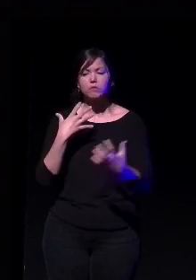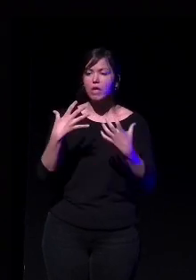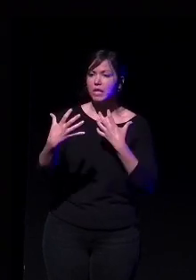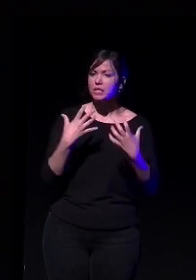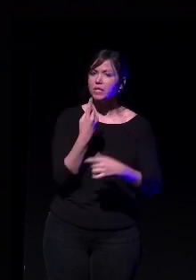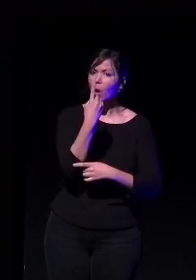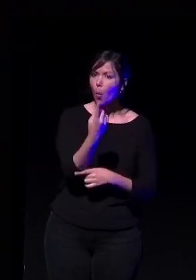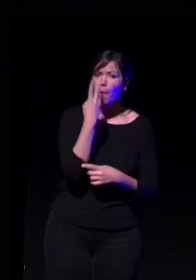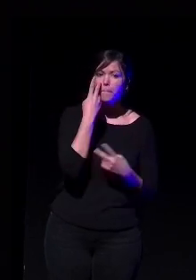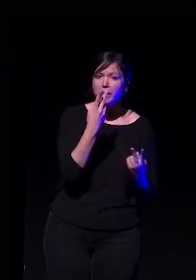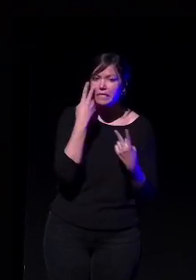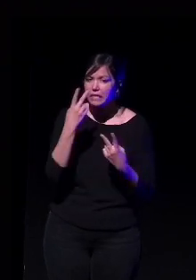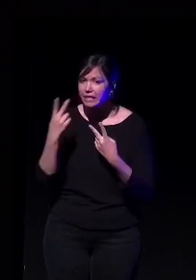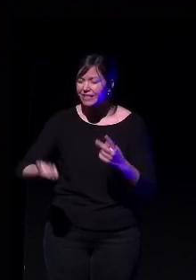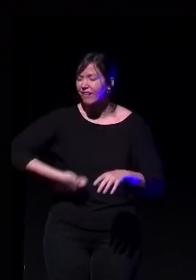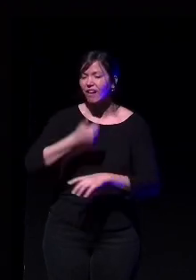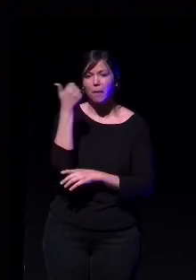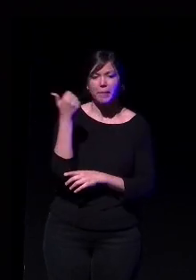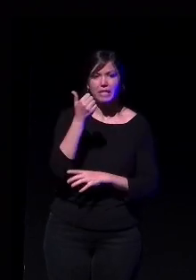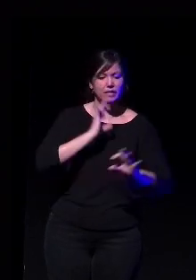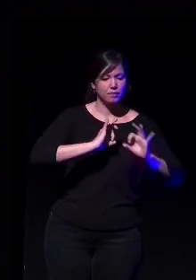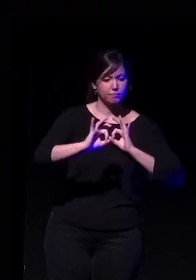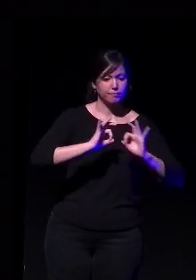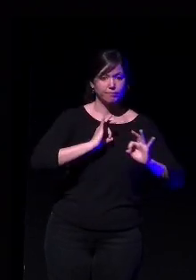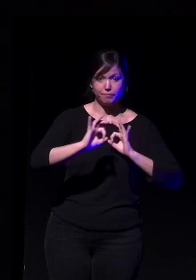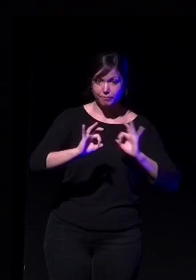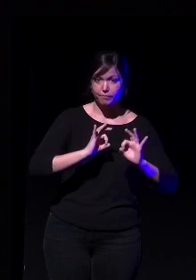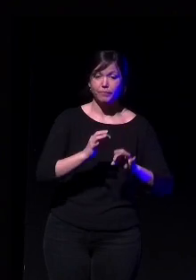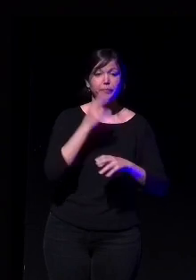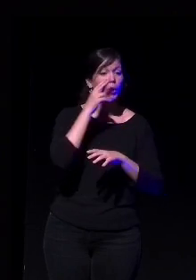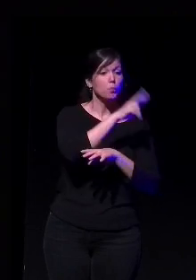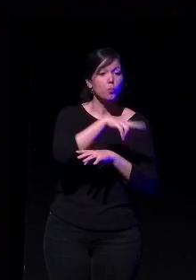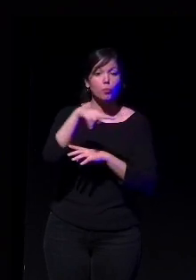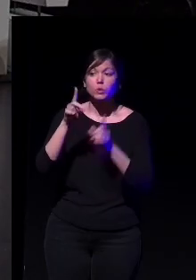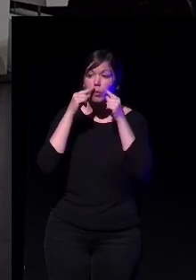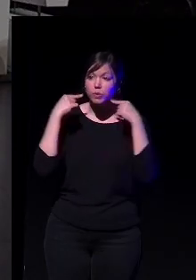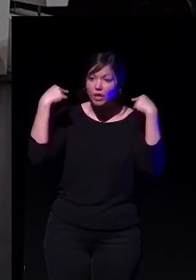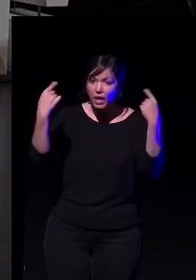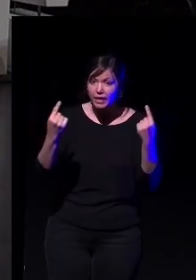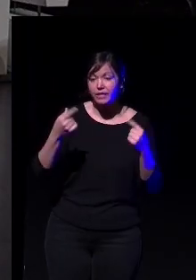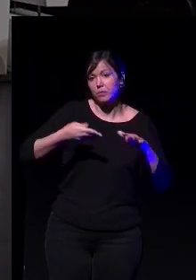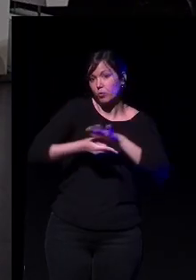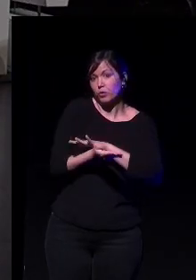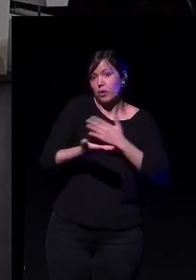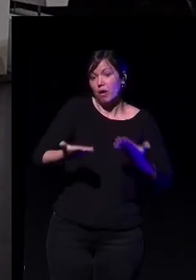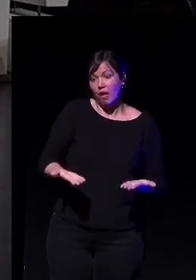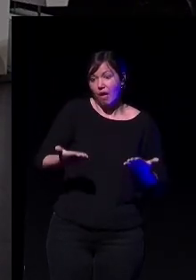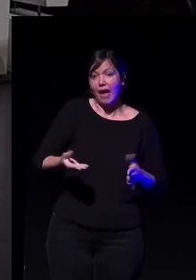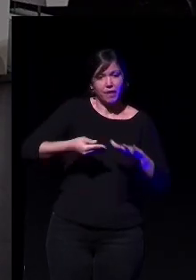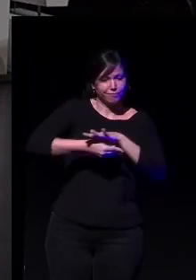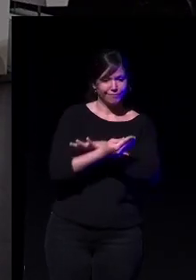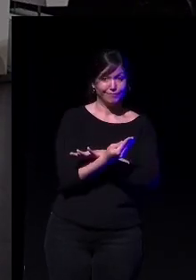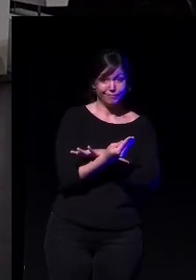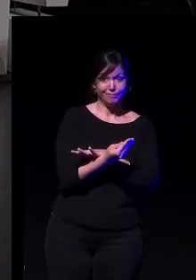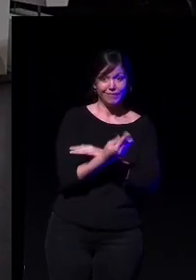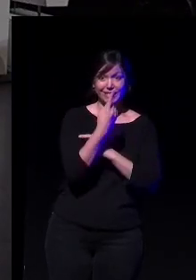un dels més visitats del país, el Teatre Museu Dalí, en els 120 anys, precisament del naixement del figuerenc més